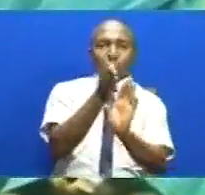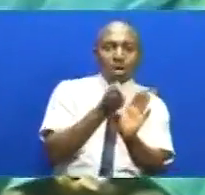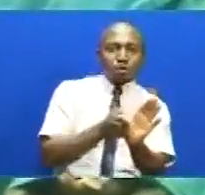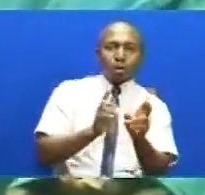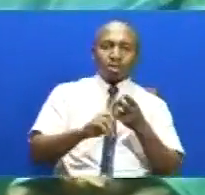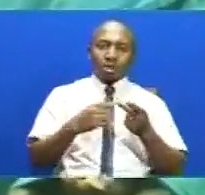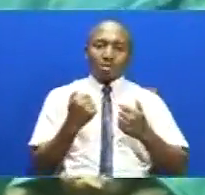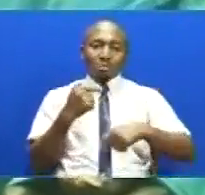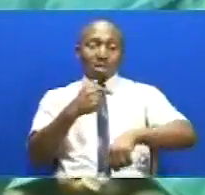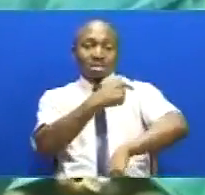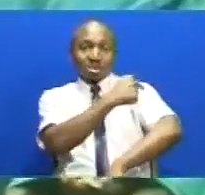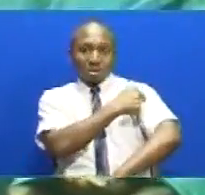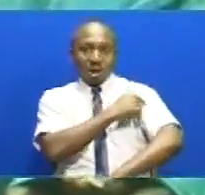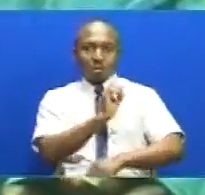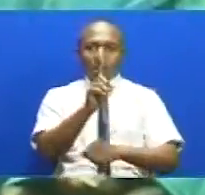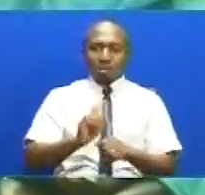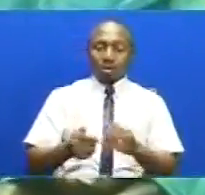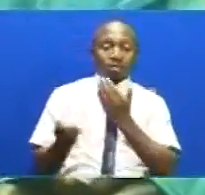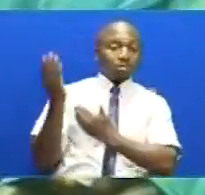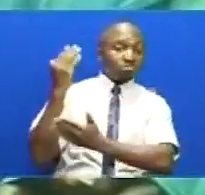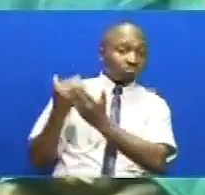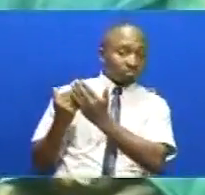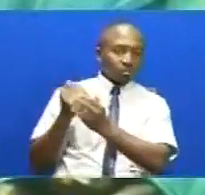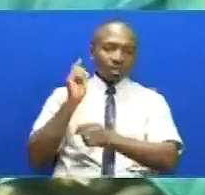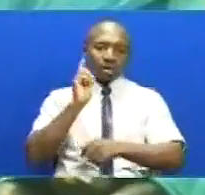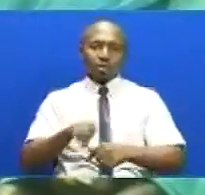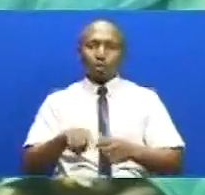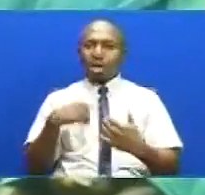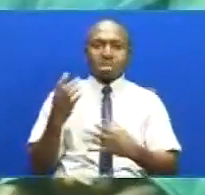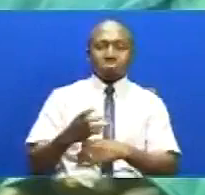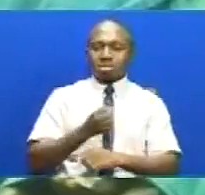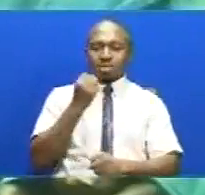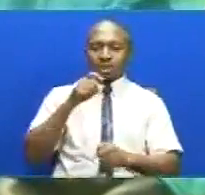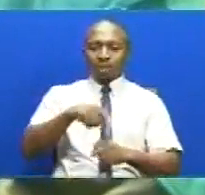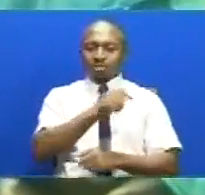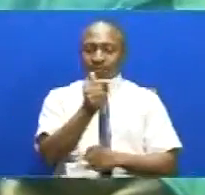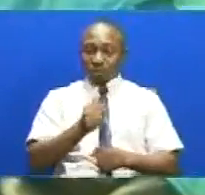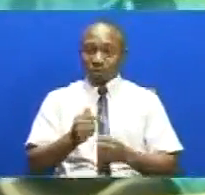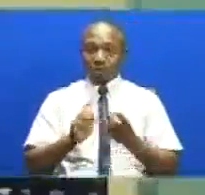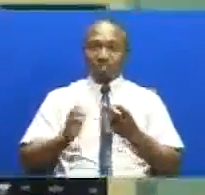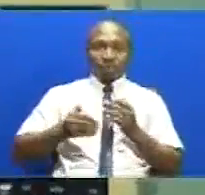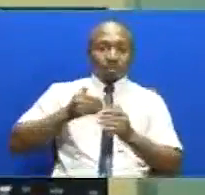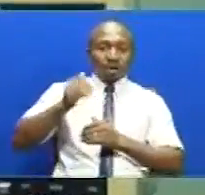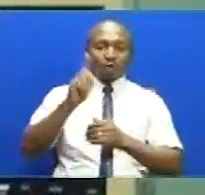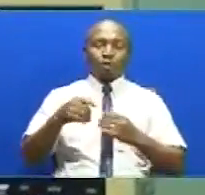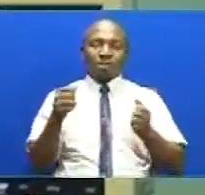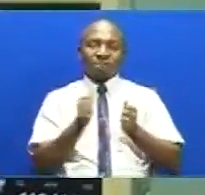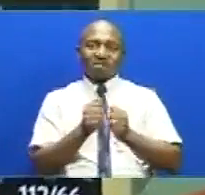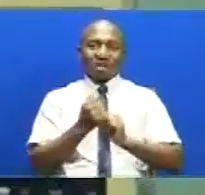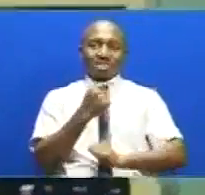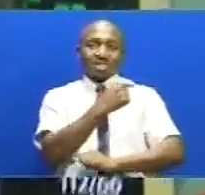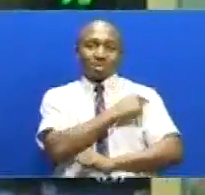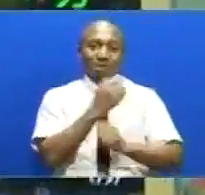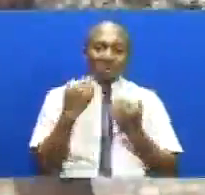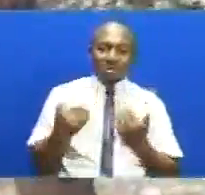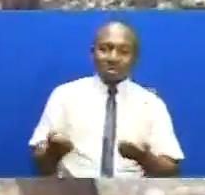na matibabu, ambapo awali yalikuwa hayapatikani hapa nchini baada ya kuwa na vifaa tiba vya